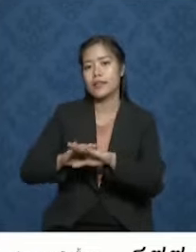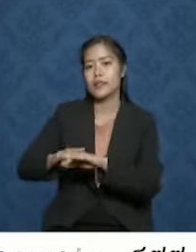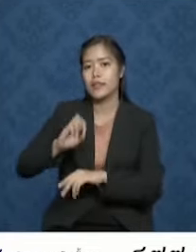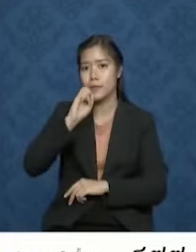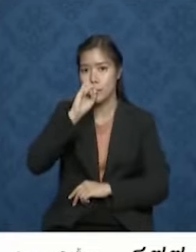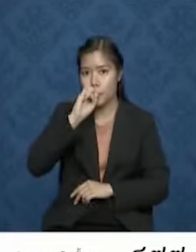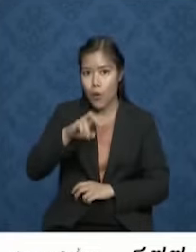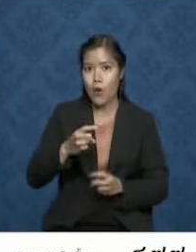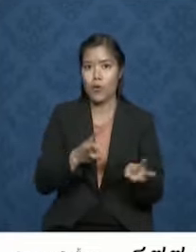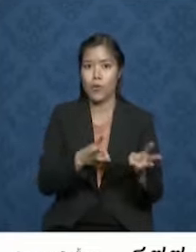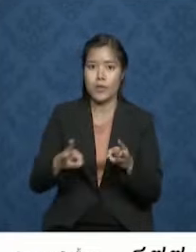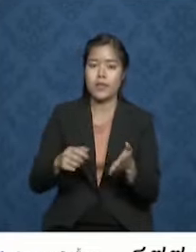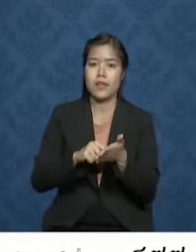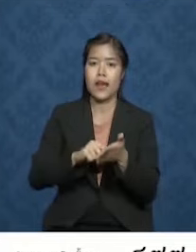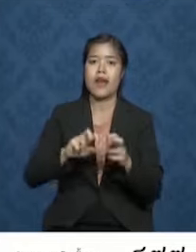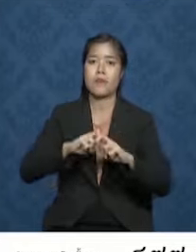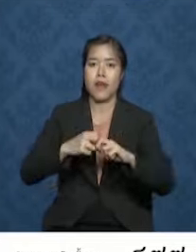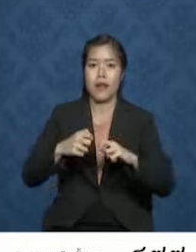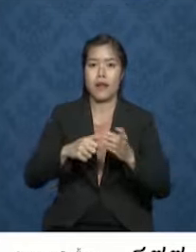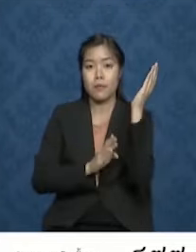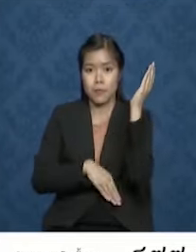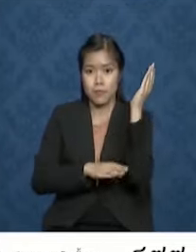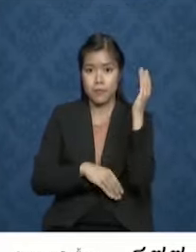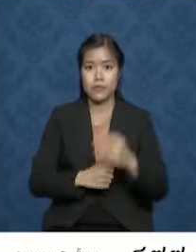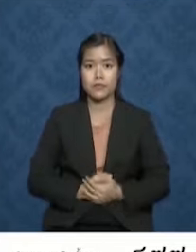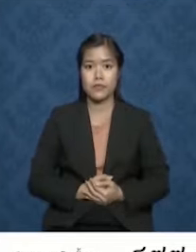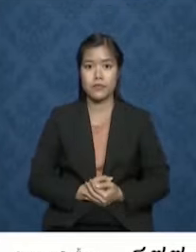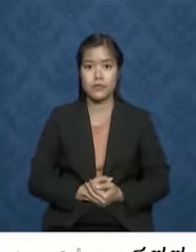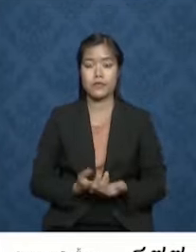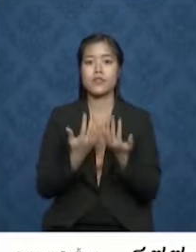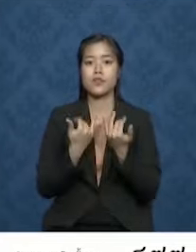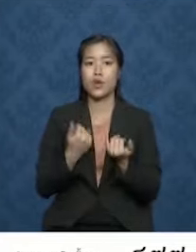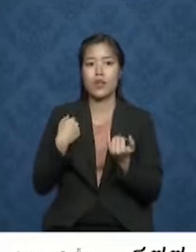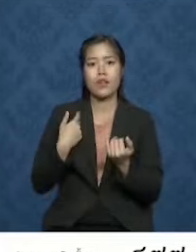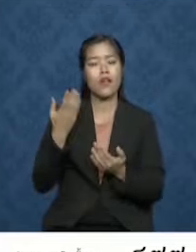ทางใหม่ในการแก้ไขปัญหาจังหวัดชายแดนภาคใต้หลังจากที่เราลุ่มๆดอนๆกันมาตลอด 20ปีที่ผ่านมา